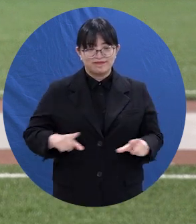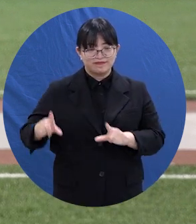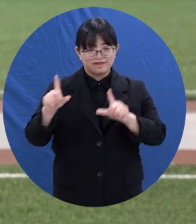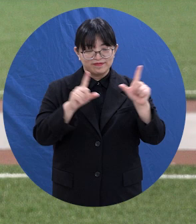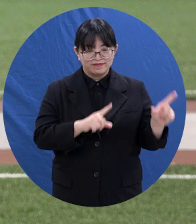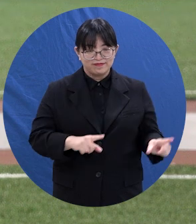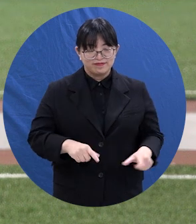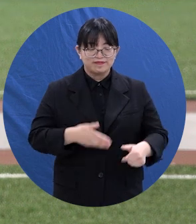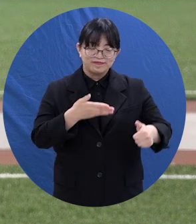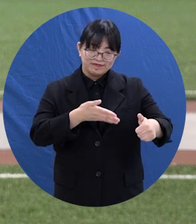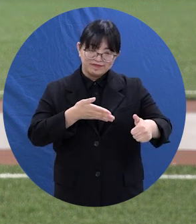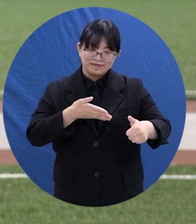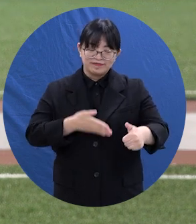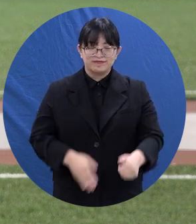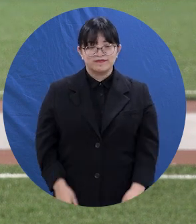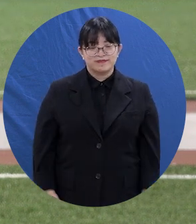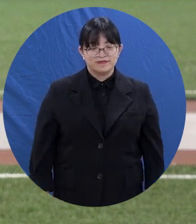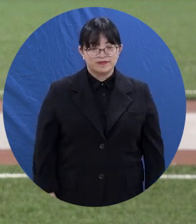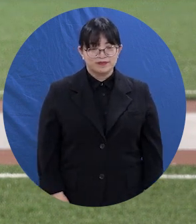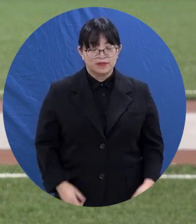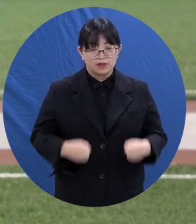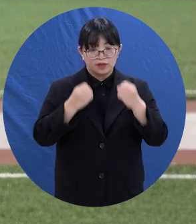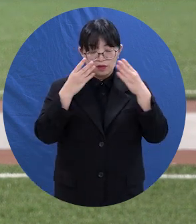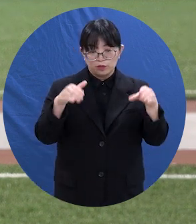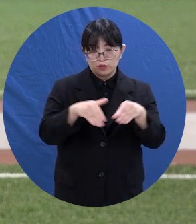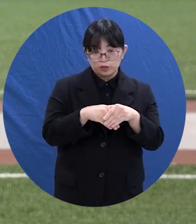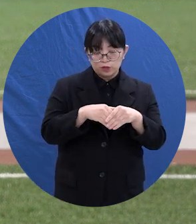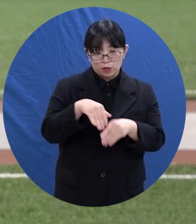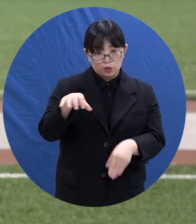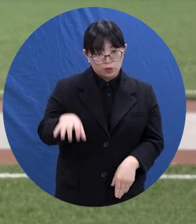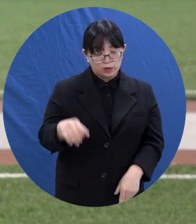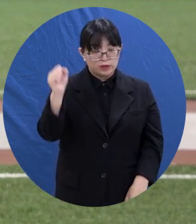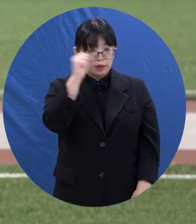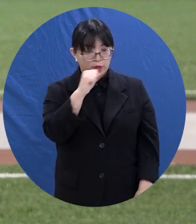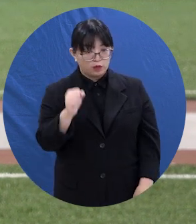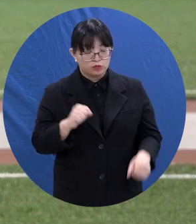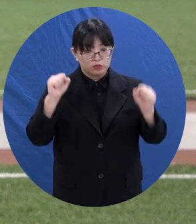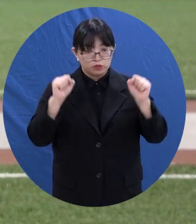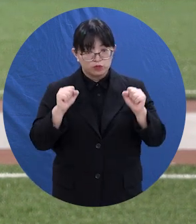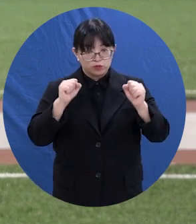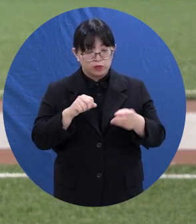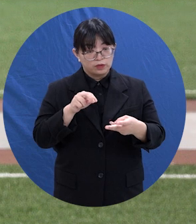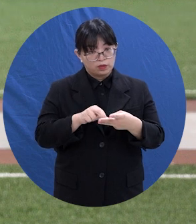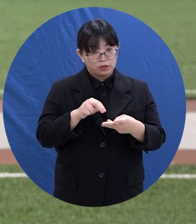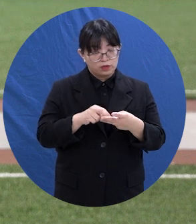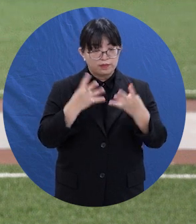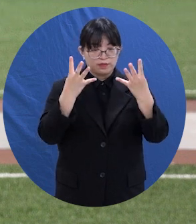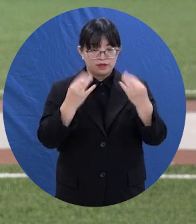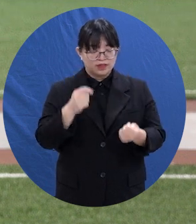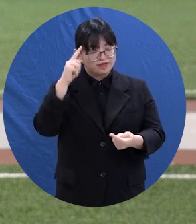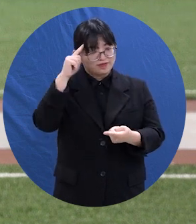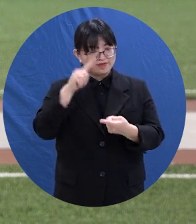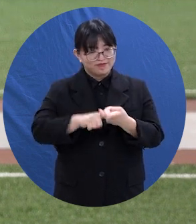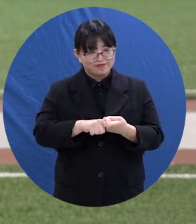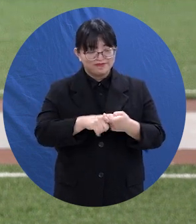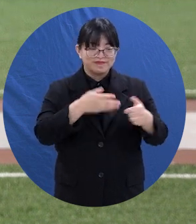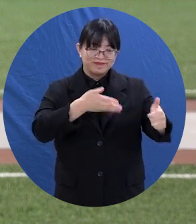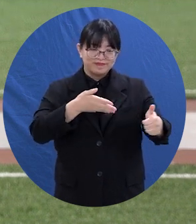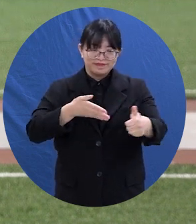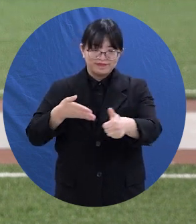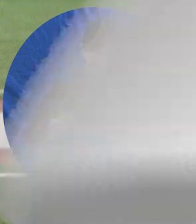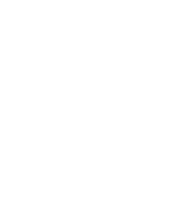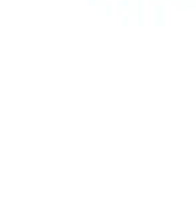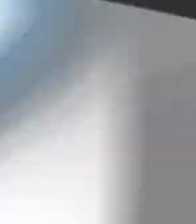새로운 문화공간이 될 쌍병로 국민체육센터, 여러분들의 많은 관심 부탁드리겠습니다. 이상 이슈연구소